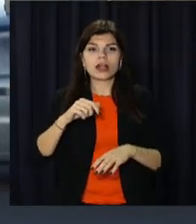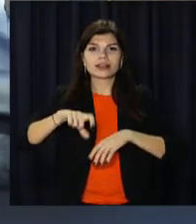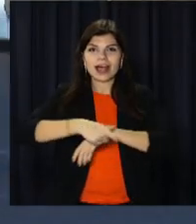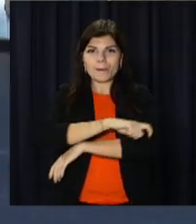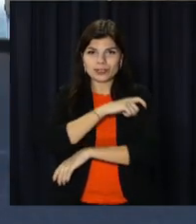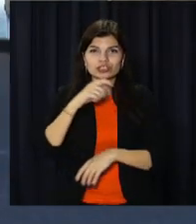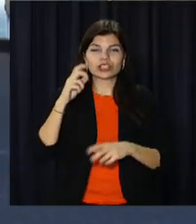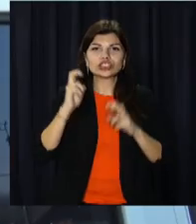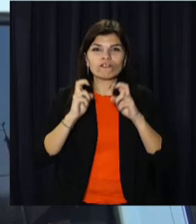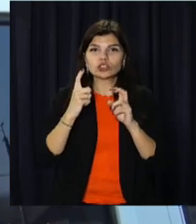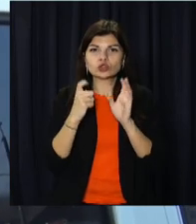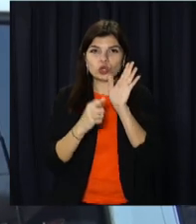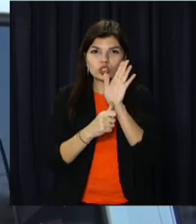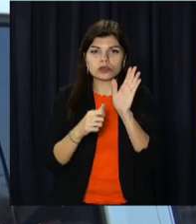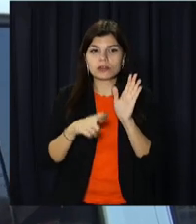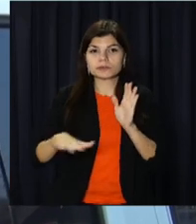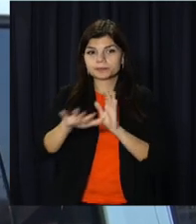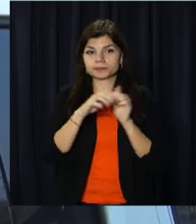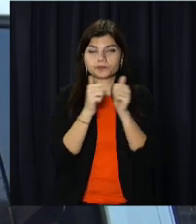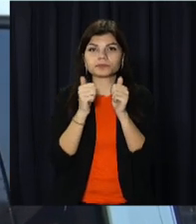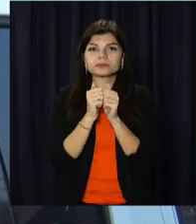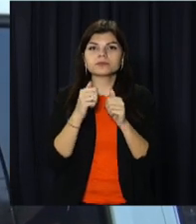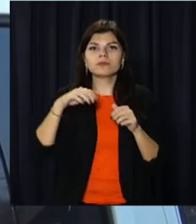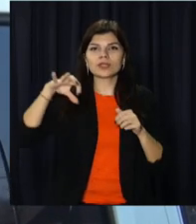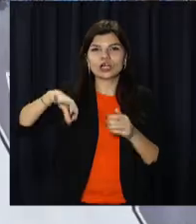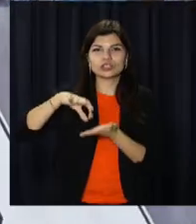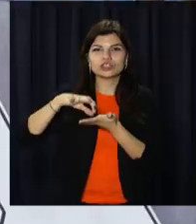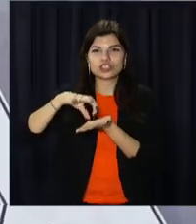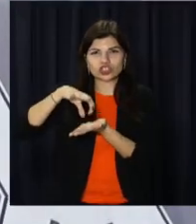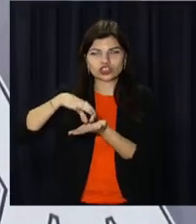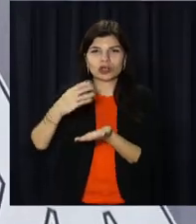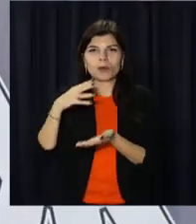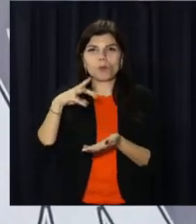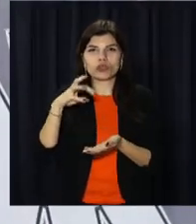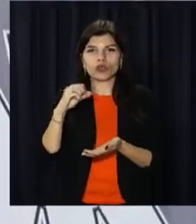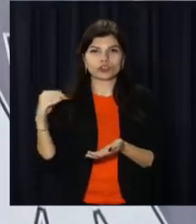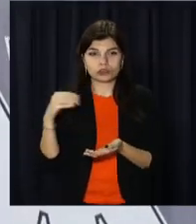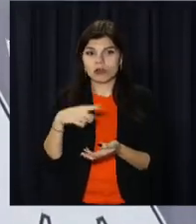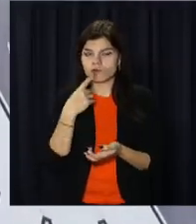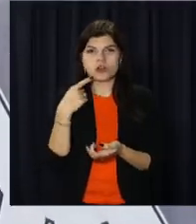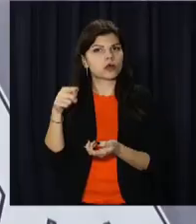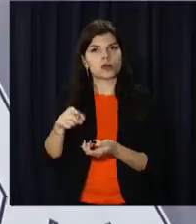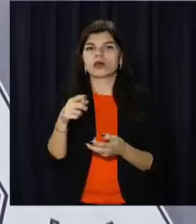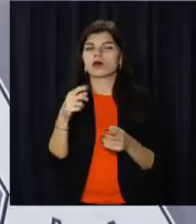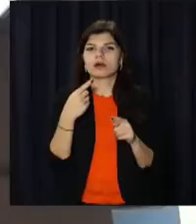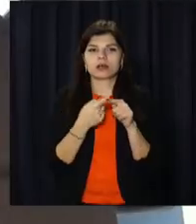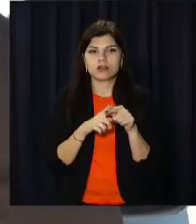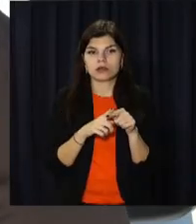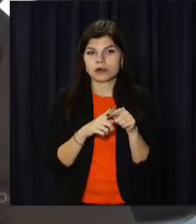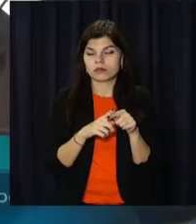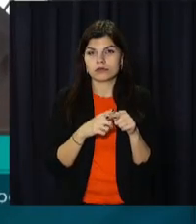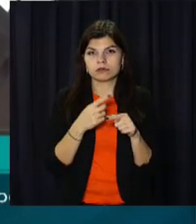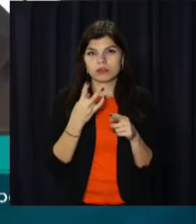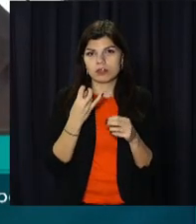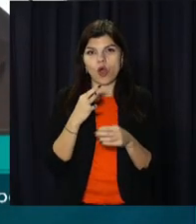набережні Заводській 106. Конструкцію біля шиномонтажу інспекція з благоустрою визнала нелегальною, тому і зносить її. Уточняємо,